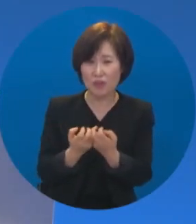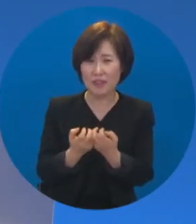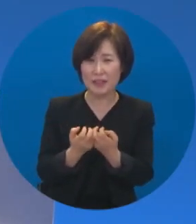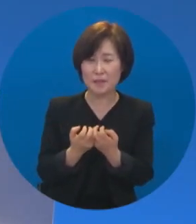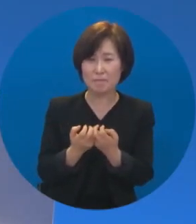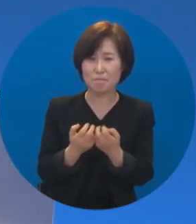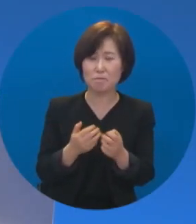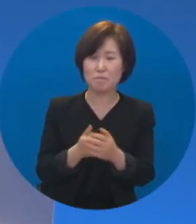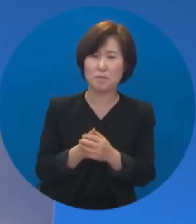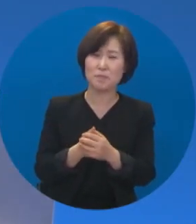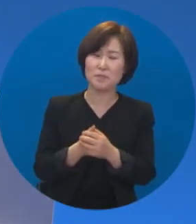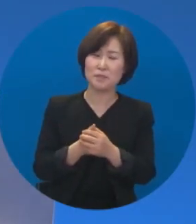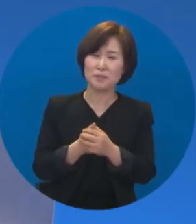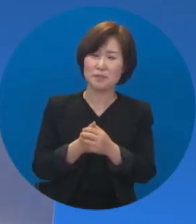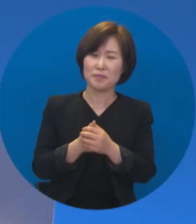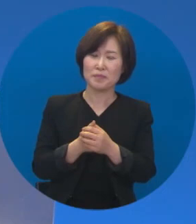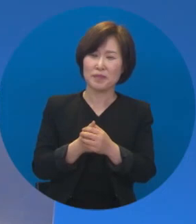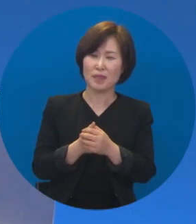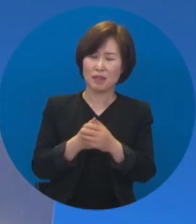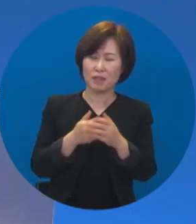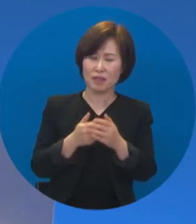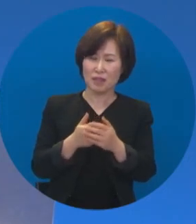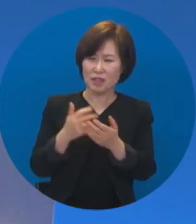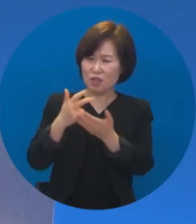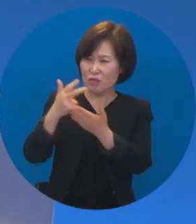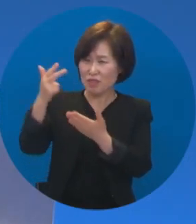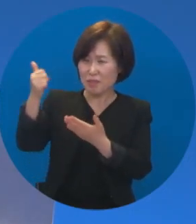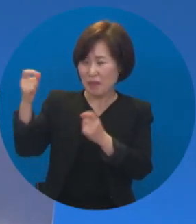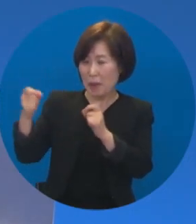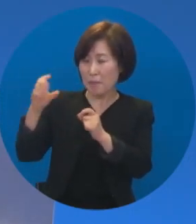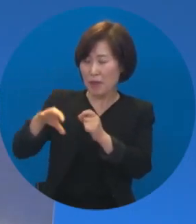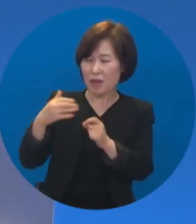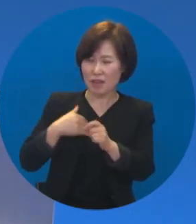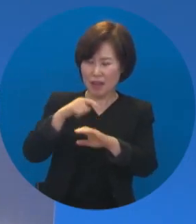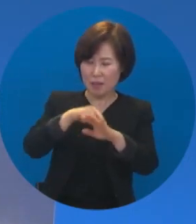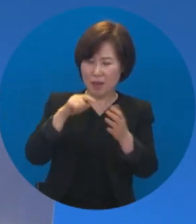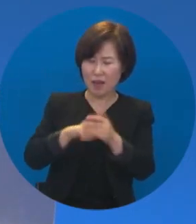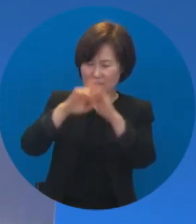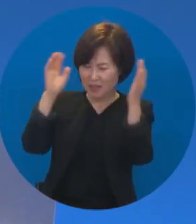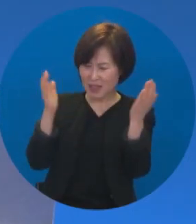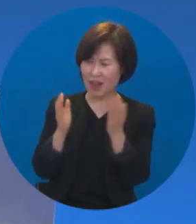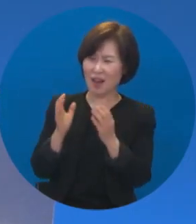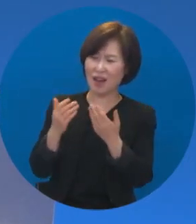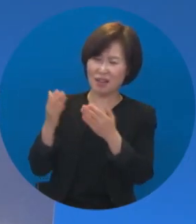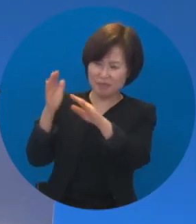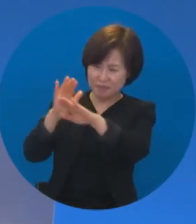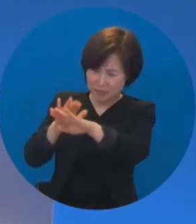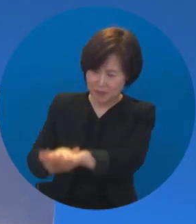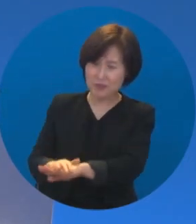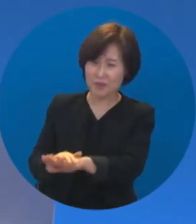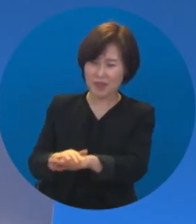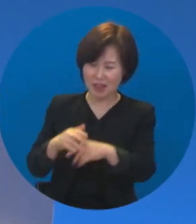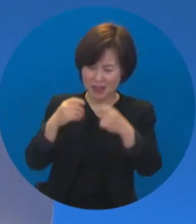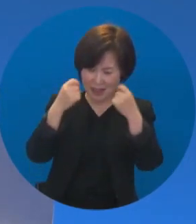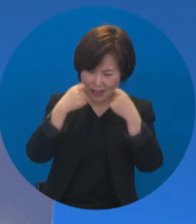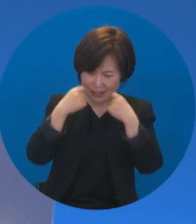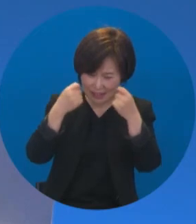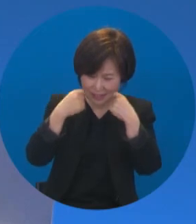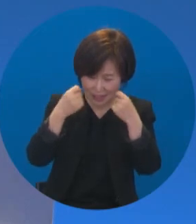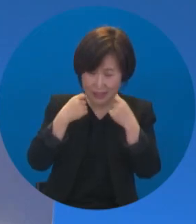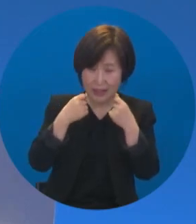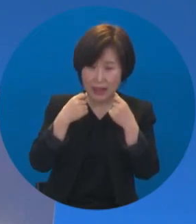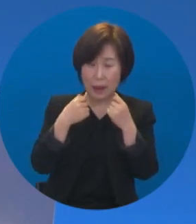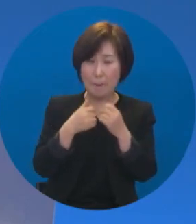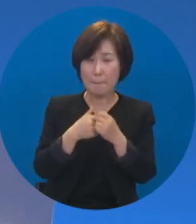생각. 그 마음을 시 앞에 내려놓고 나서 펑펑 울었던 기억이 나요. 그 병실 복도에서